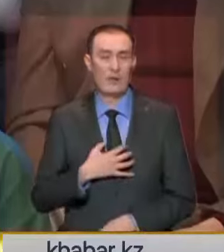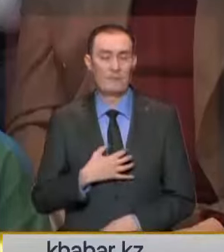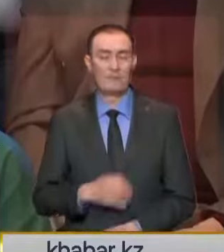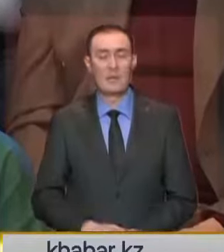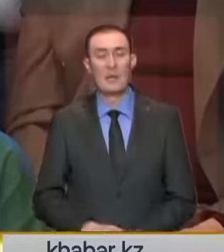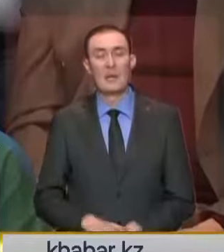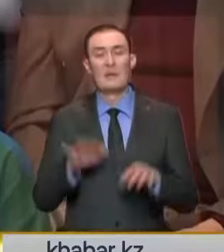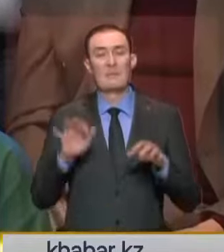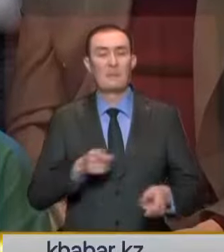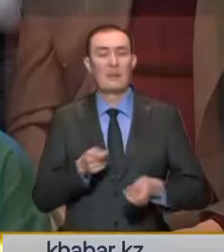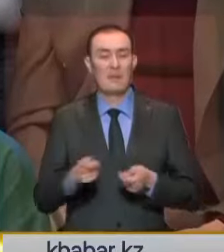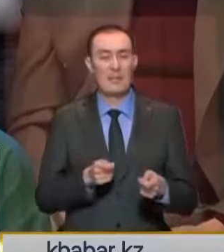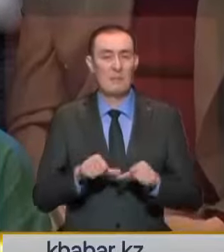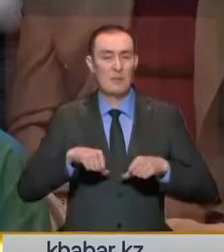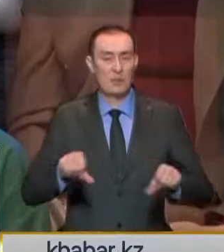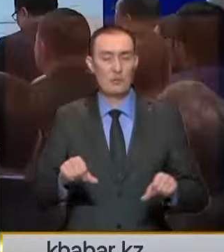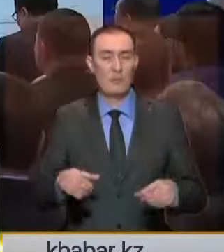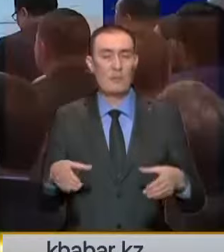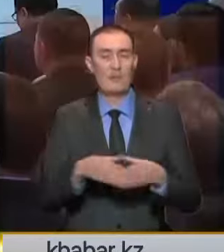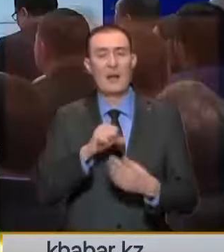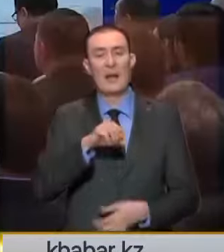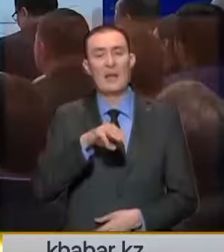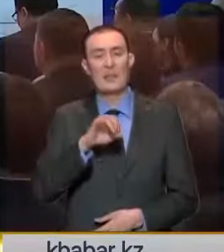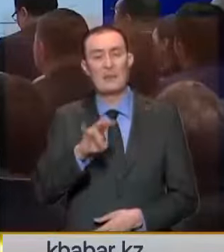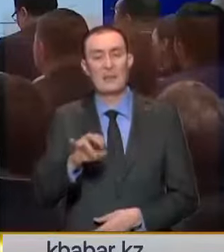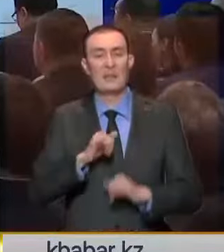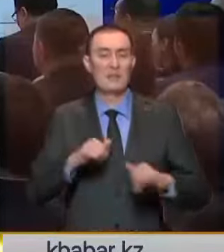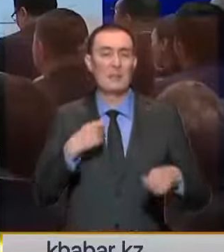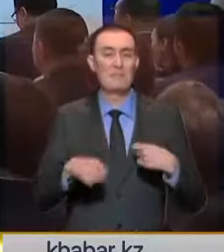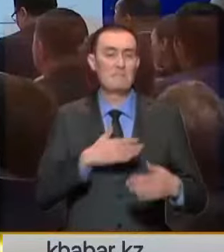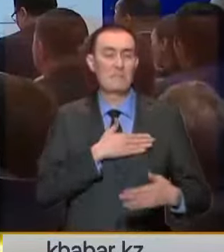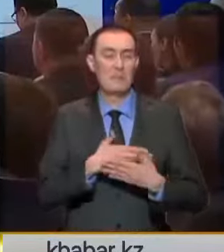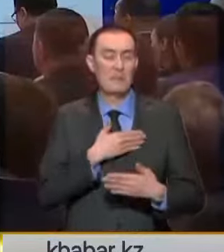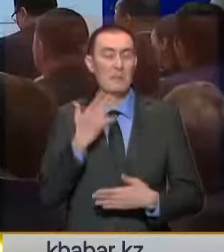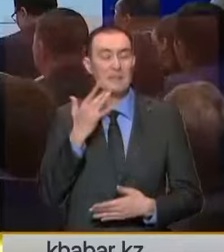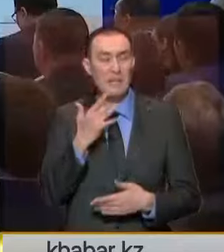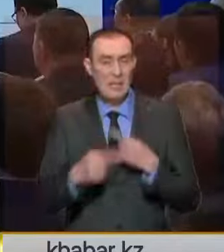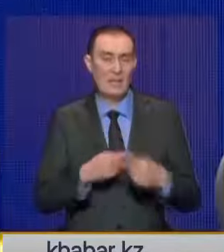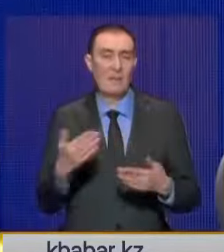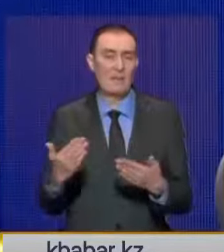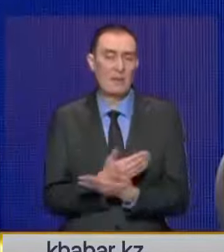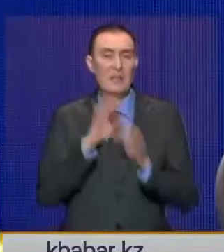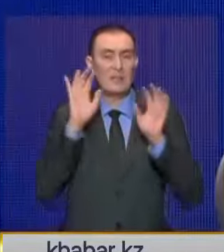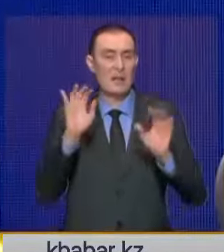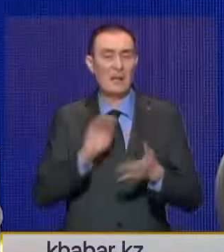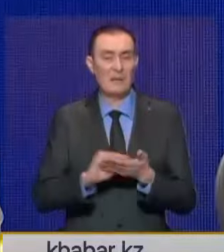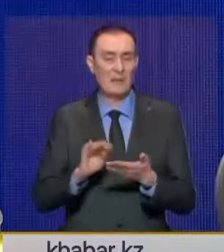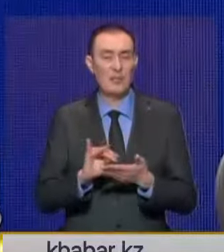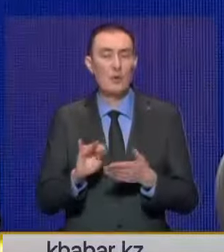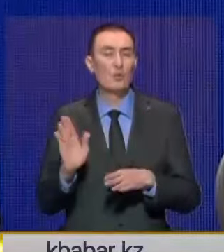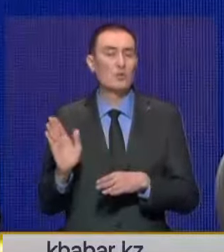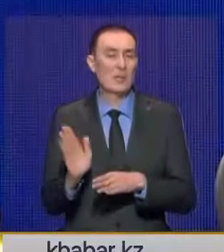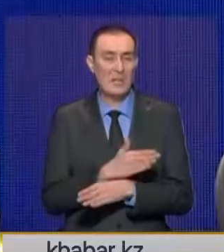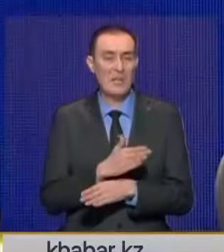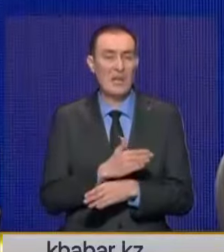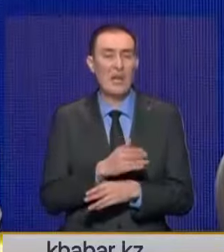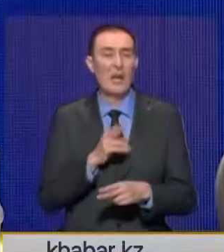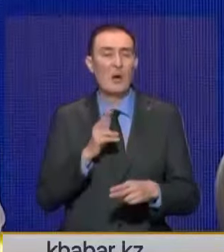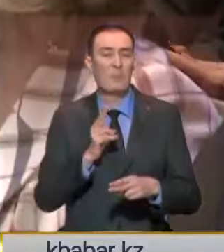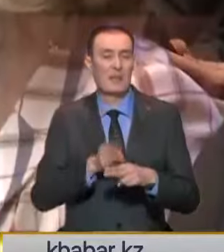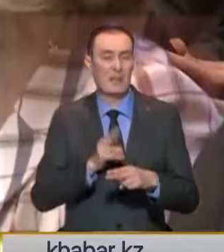отметил председатель правления Президиума Нацпалаты Атамекен, развитие предпринимательства требует постоянного обновления законодательства и устранения административных